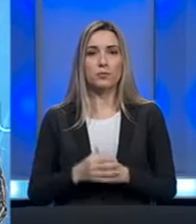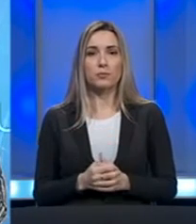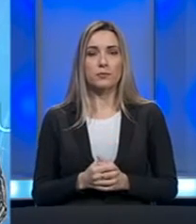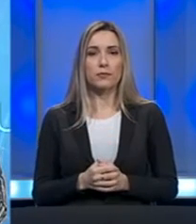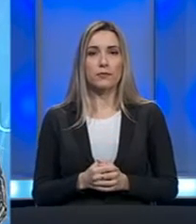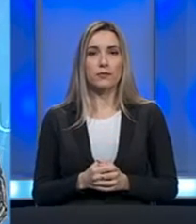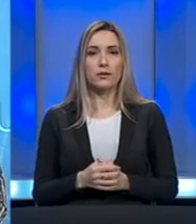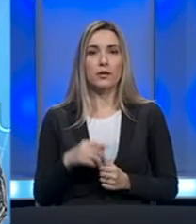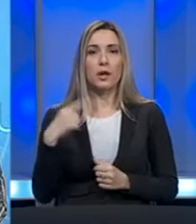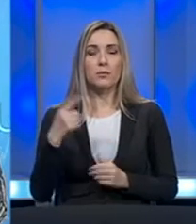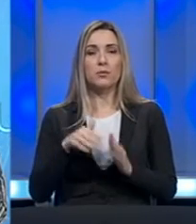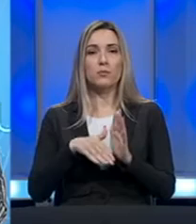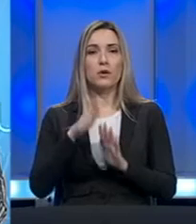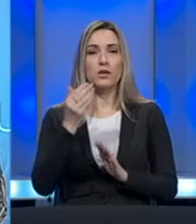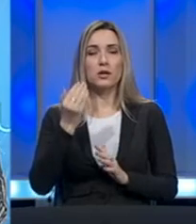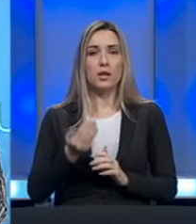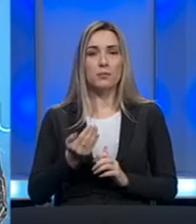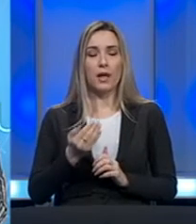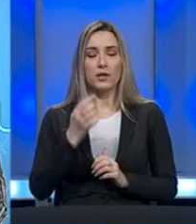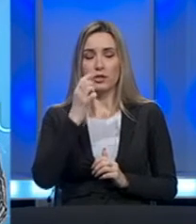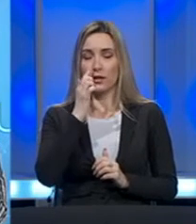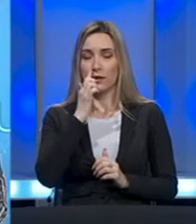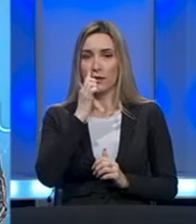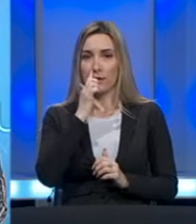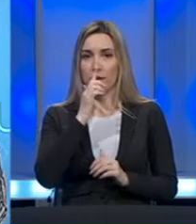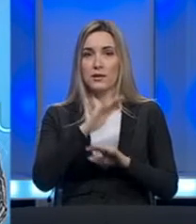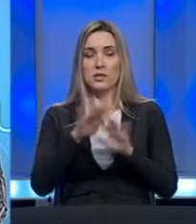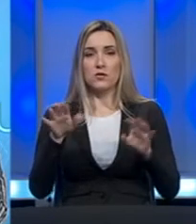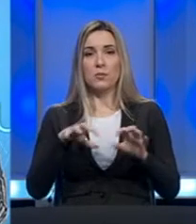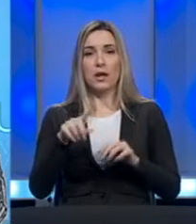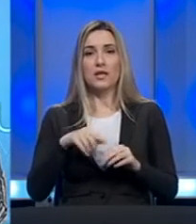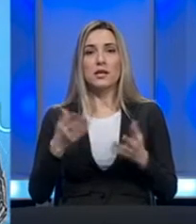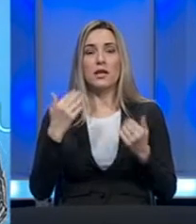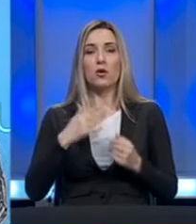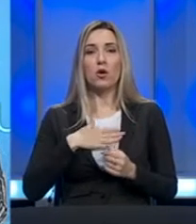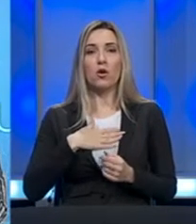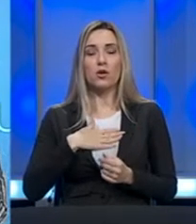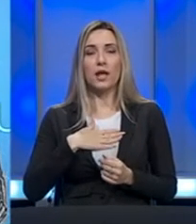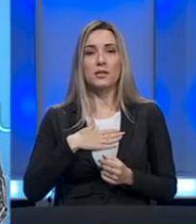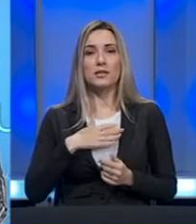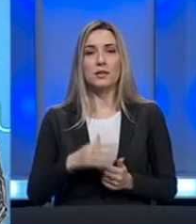vam kažem, mi smo povećali plaće svim radnicima, nego kod nas je